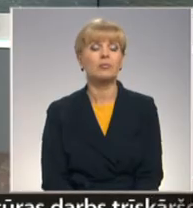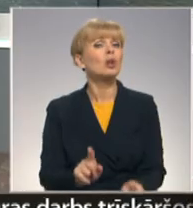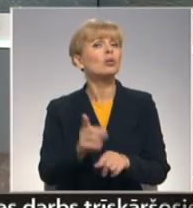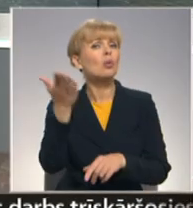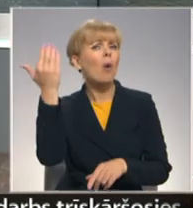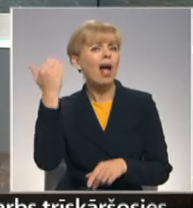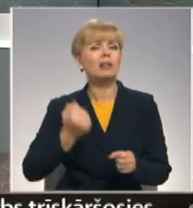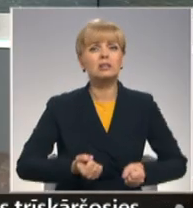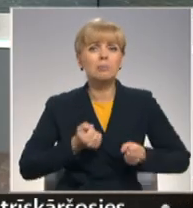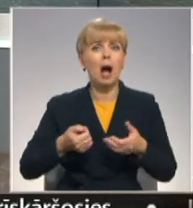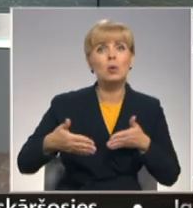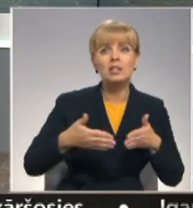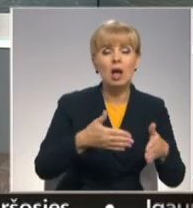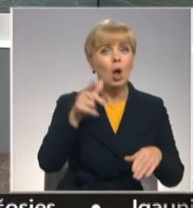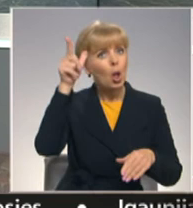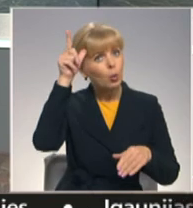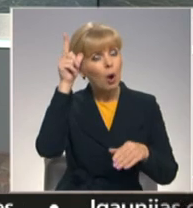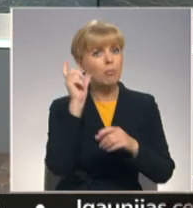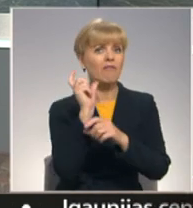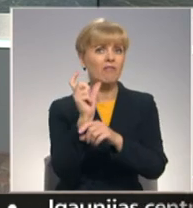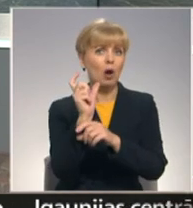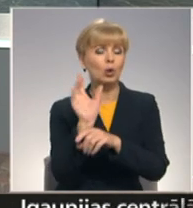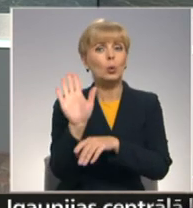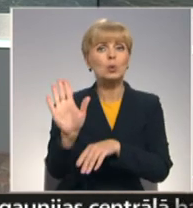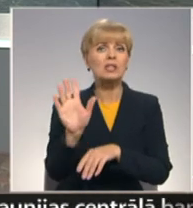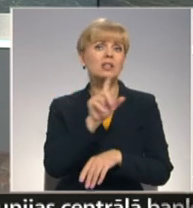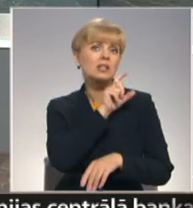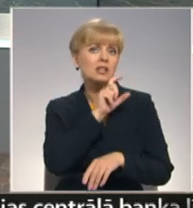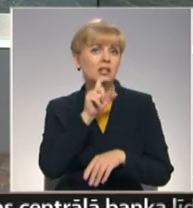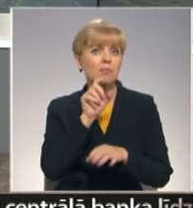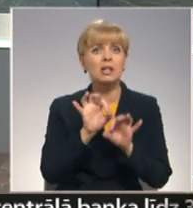Un tolaik smago ceļu lopu vagonos uz Sibīriju sāka